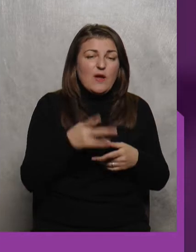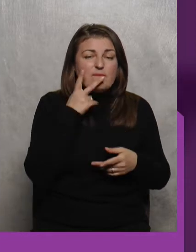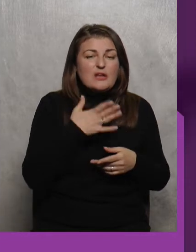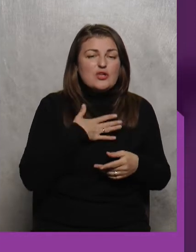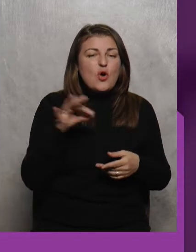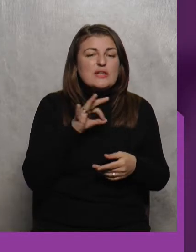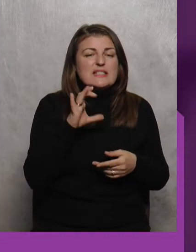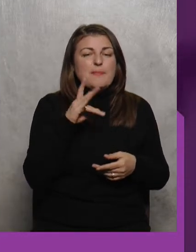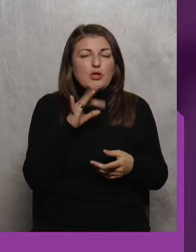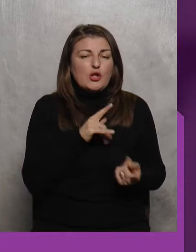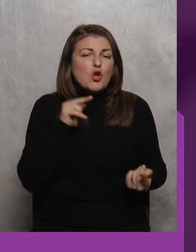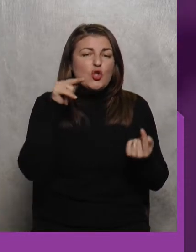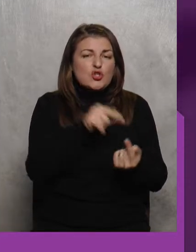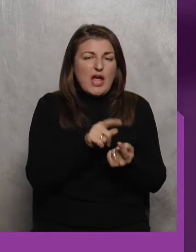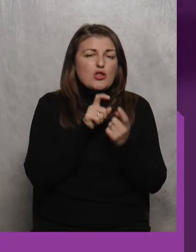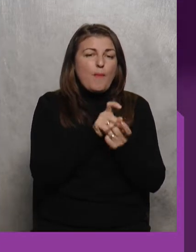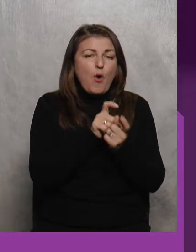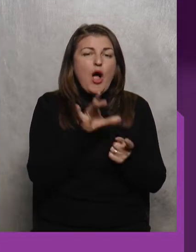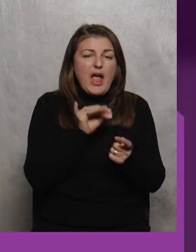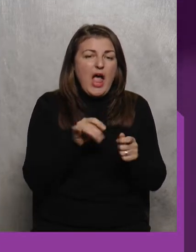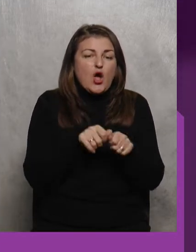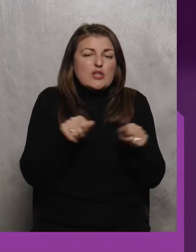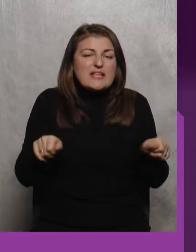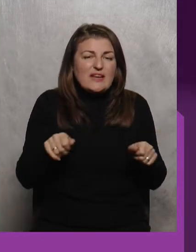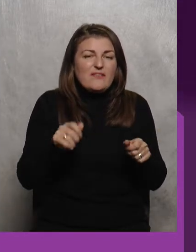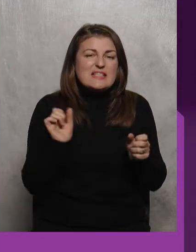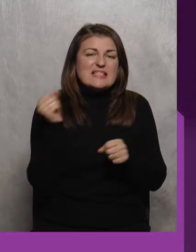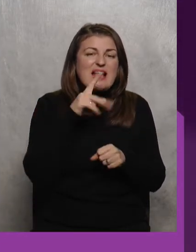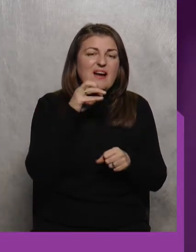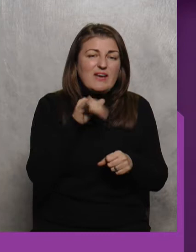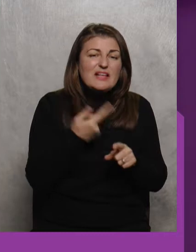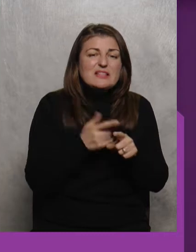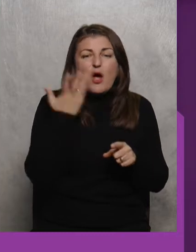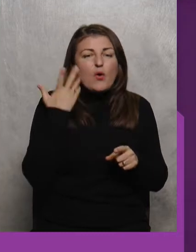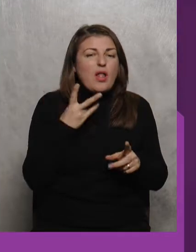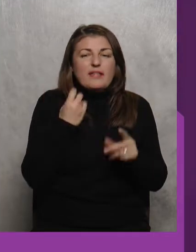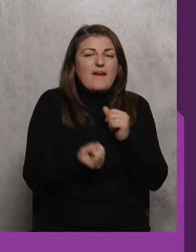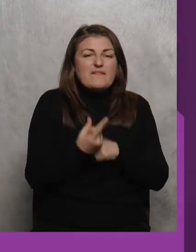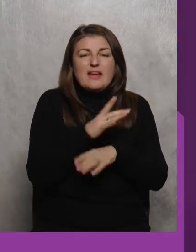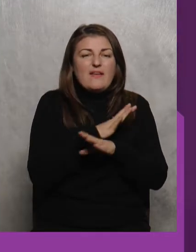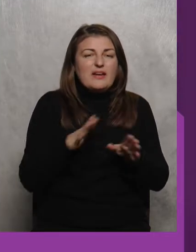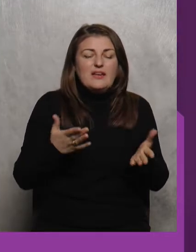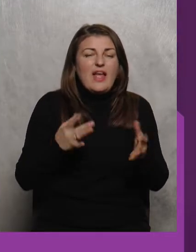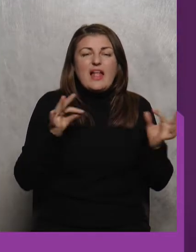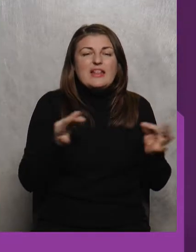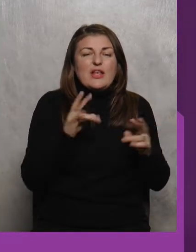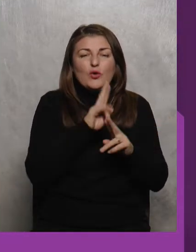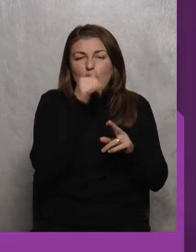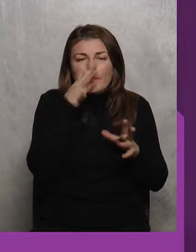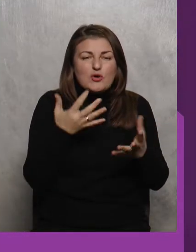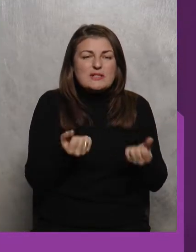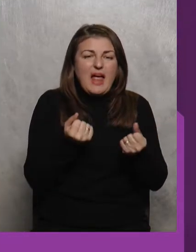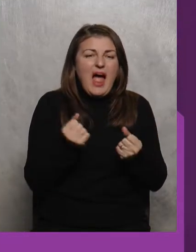Олександр Симоненко достойно бореться. І розрив захвата, це відповідно, коли не виявляється, ніхто не може